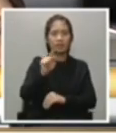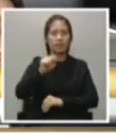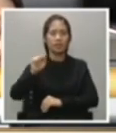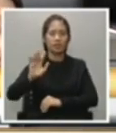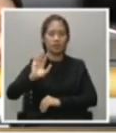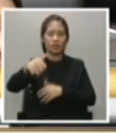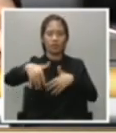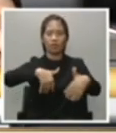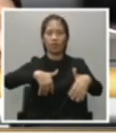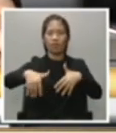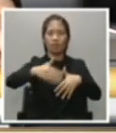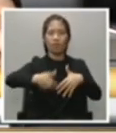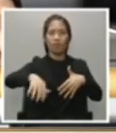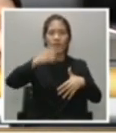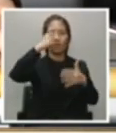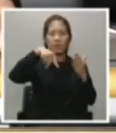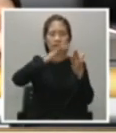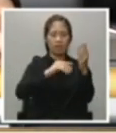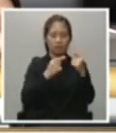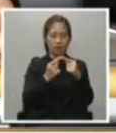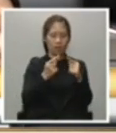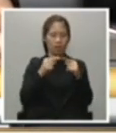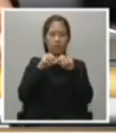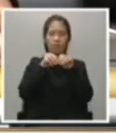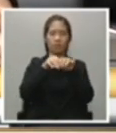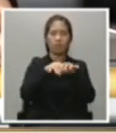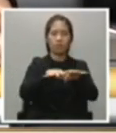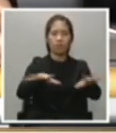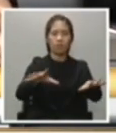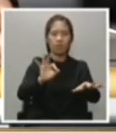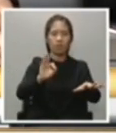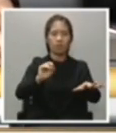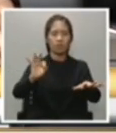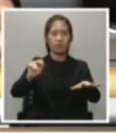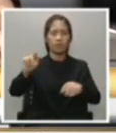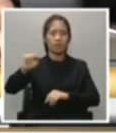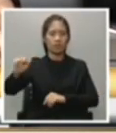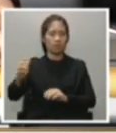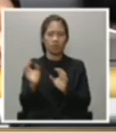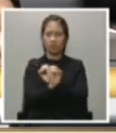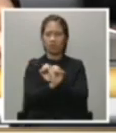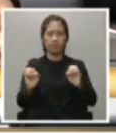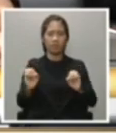ทศแต่ไม่ได้กระจายลงไปอีก 99% ของคนในประเ